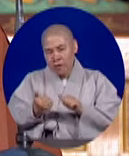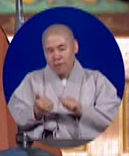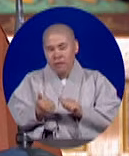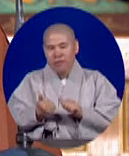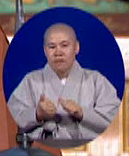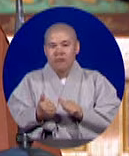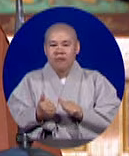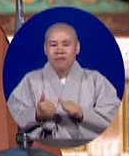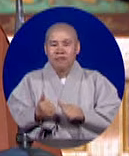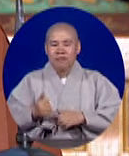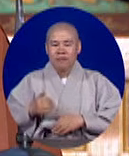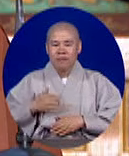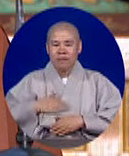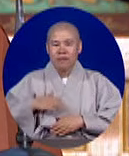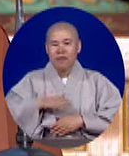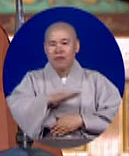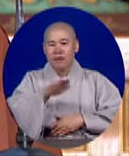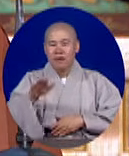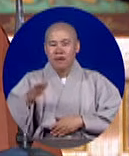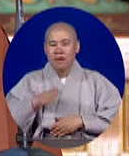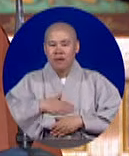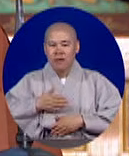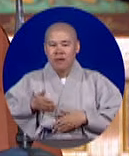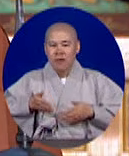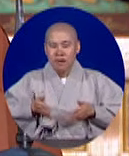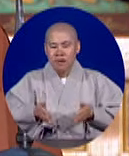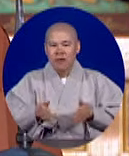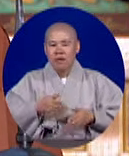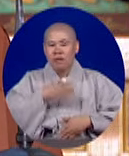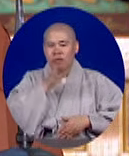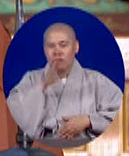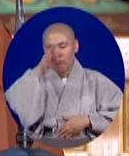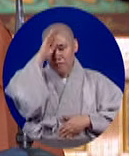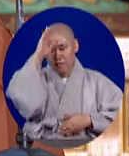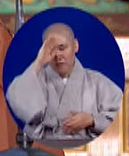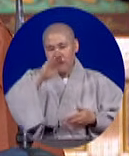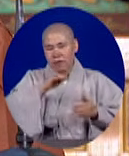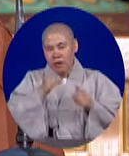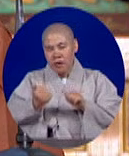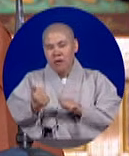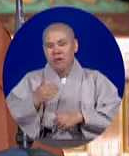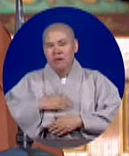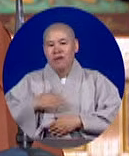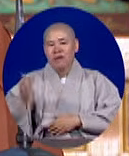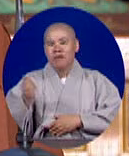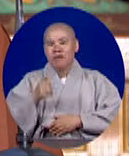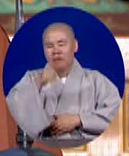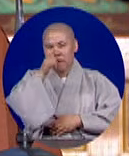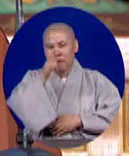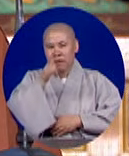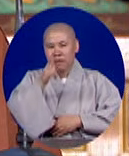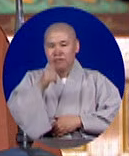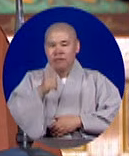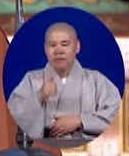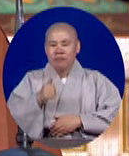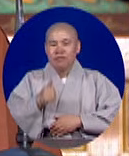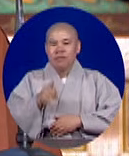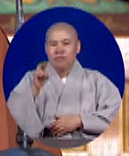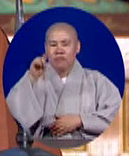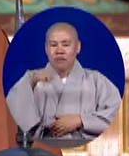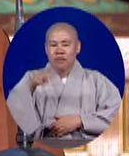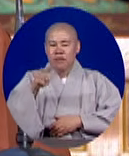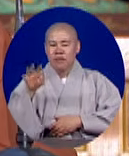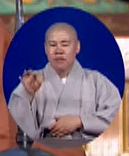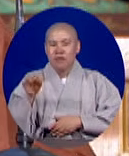이게 우리 나는 첫째 이 생로병사하는 나를 가지고 있는 거죠. 이건 생로병사는 무상한